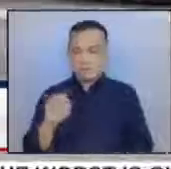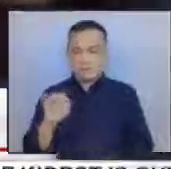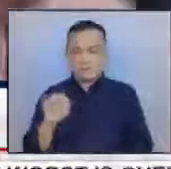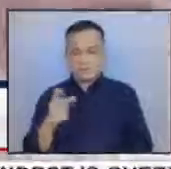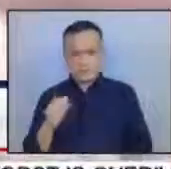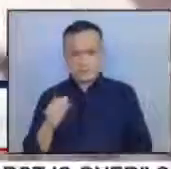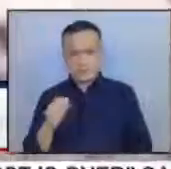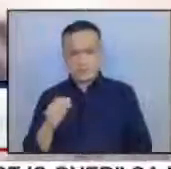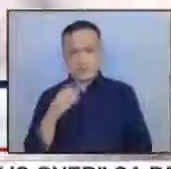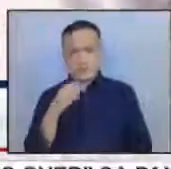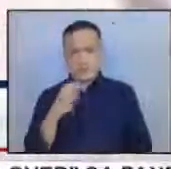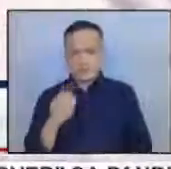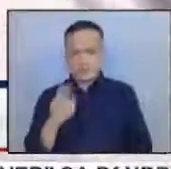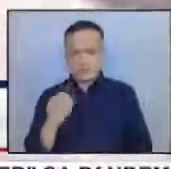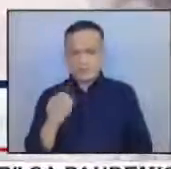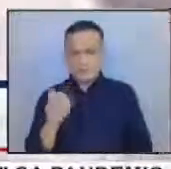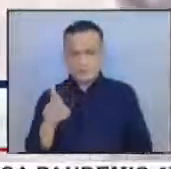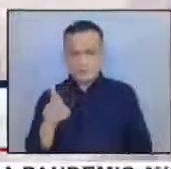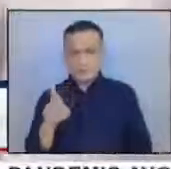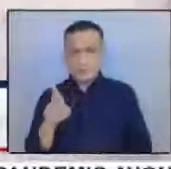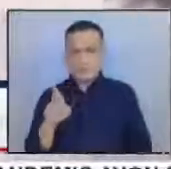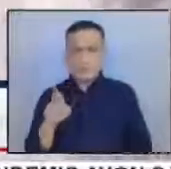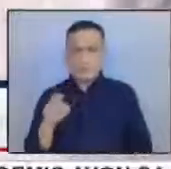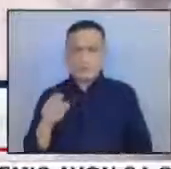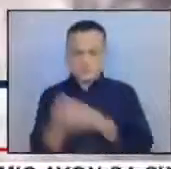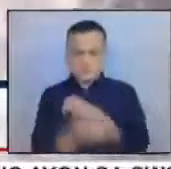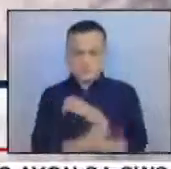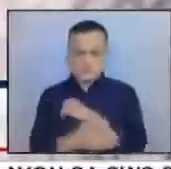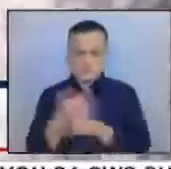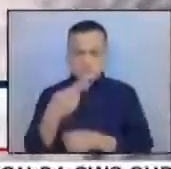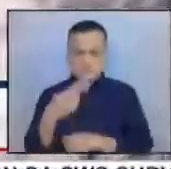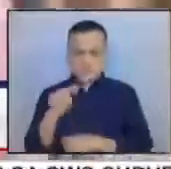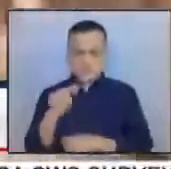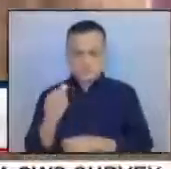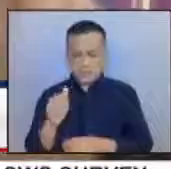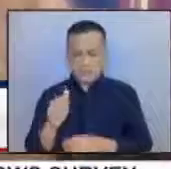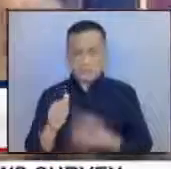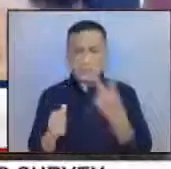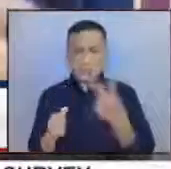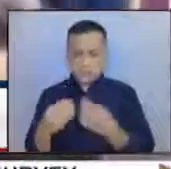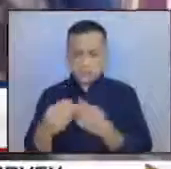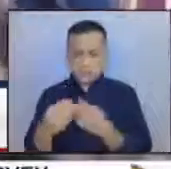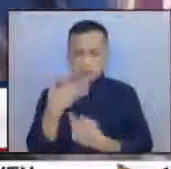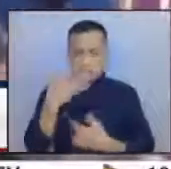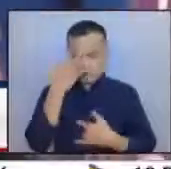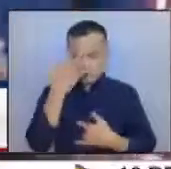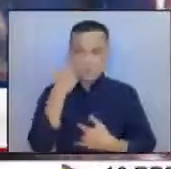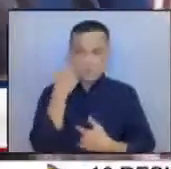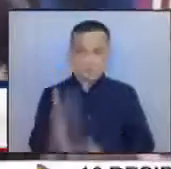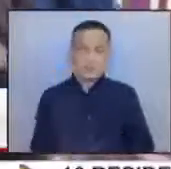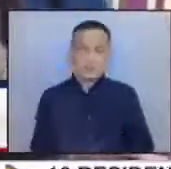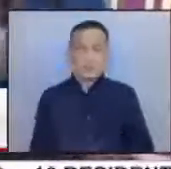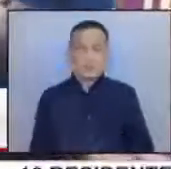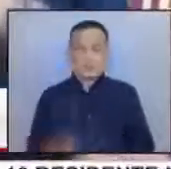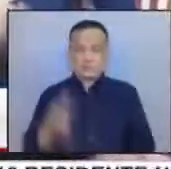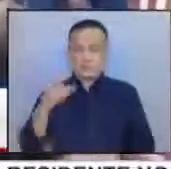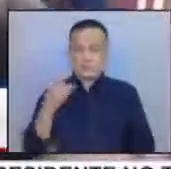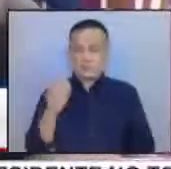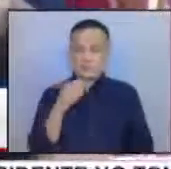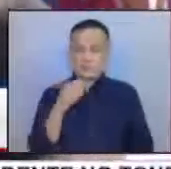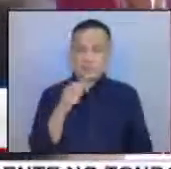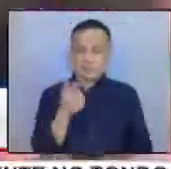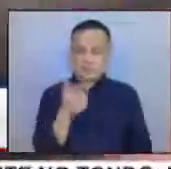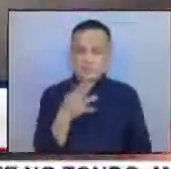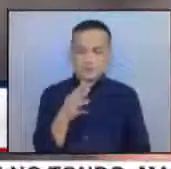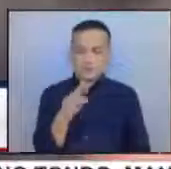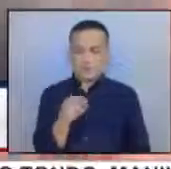saan dalawa sa mga tinamaan nito ang namatay. Ayon pa sa WHO, nasa 24-88% ang